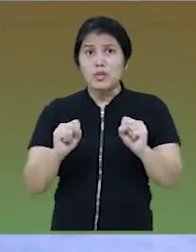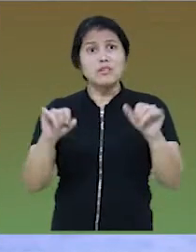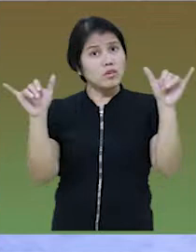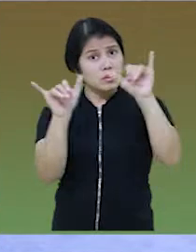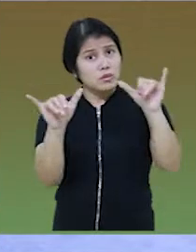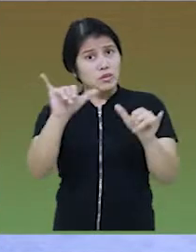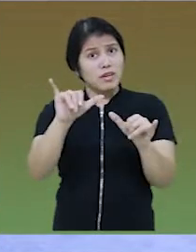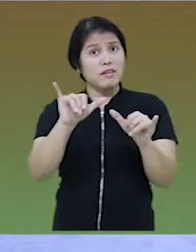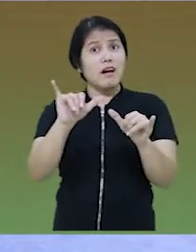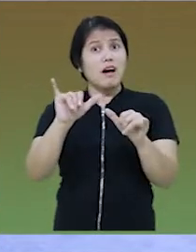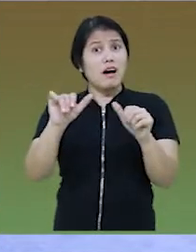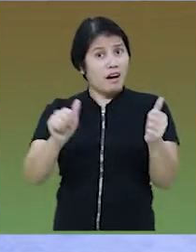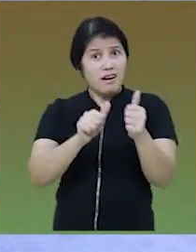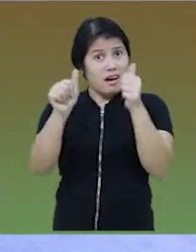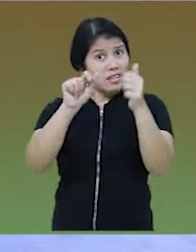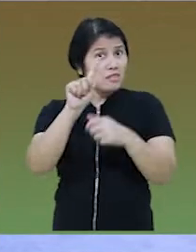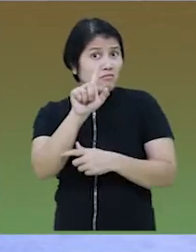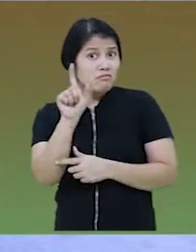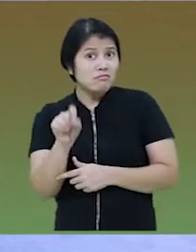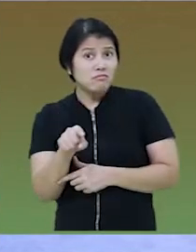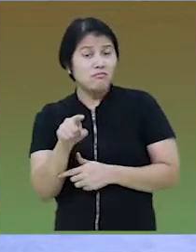May hugis ba o sukat ang hangin?